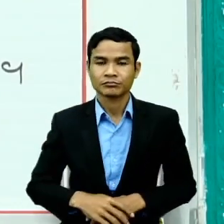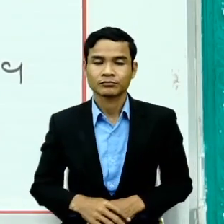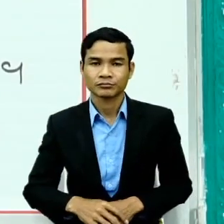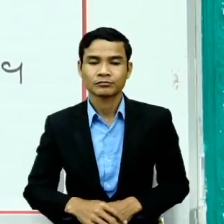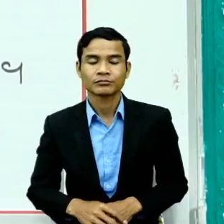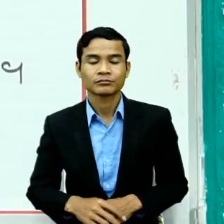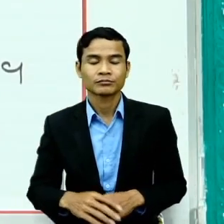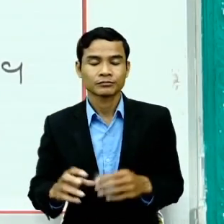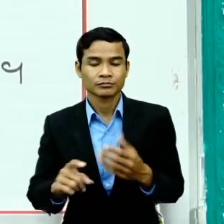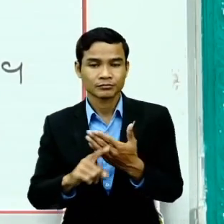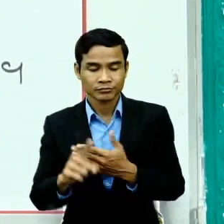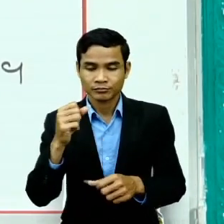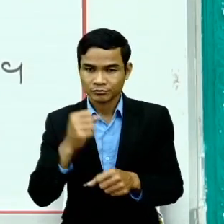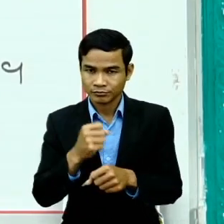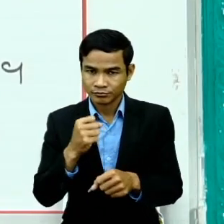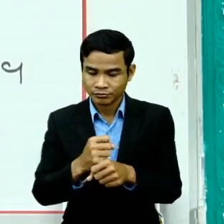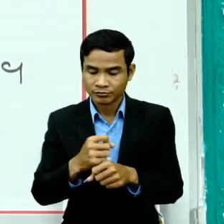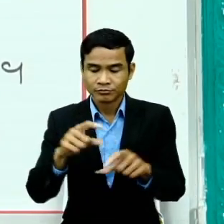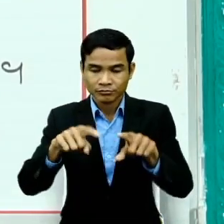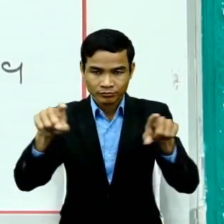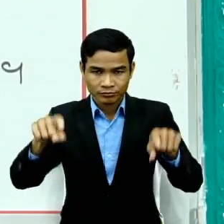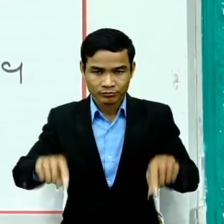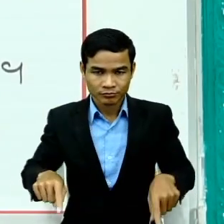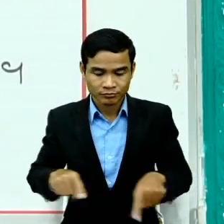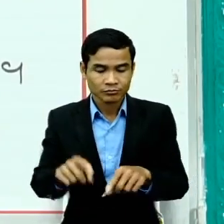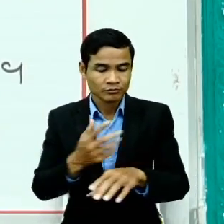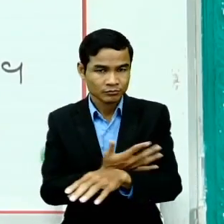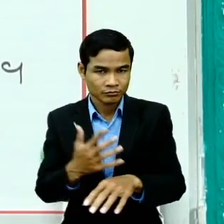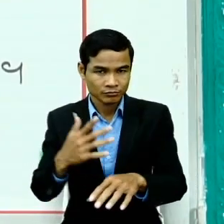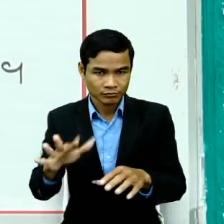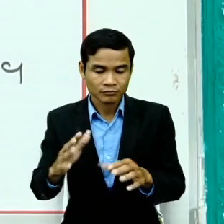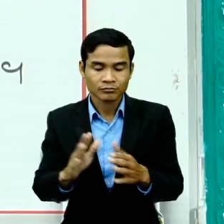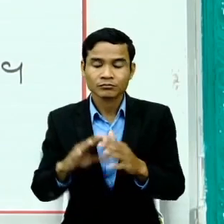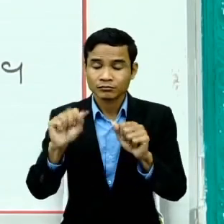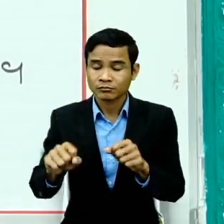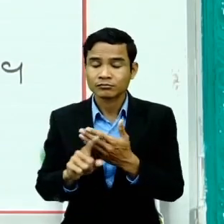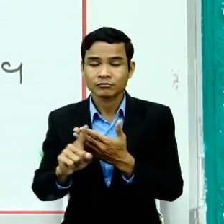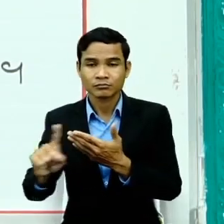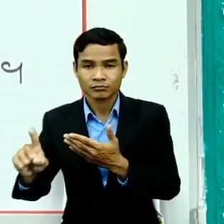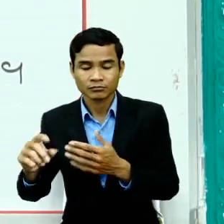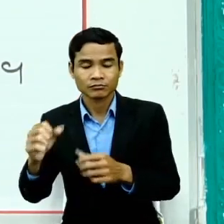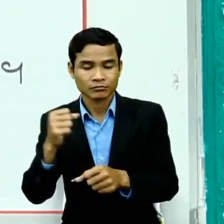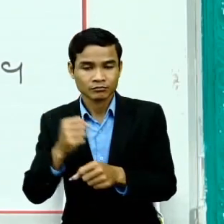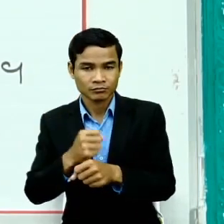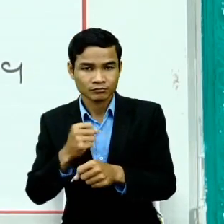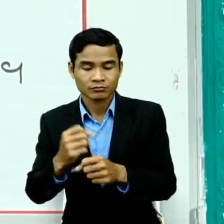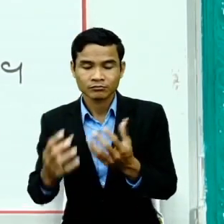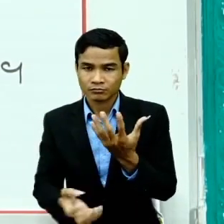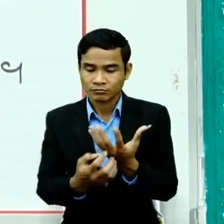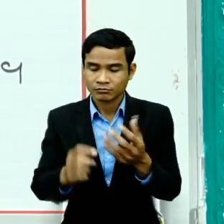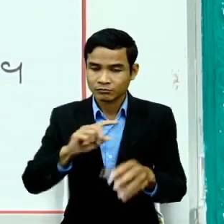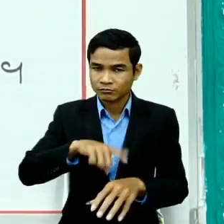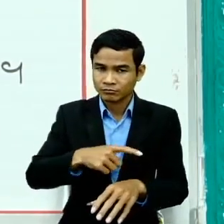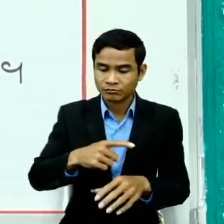cái bị phơ chầm cá quát liệt rụng ngó tự nào phơ sko